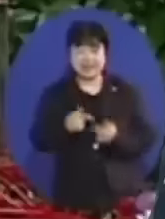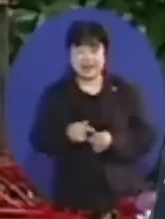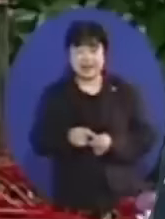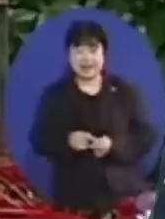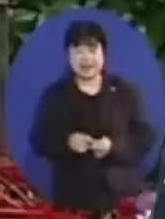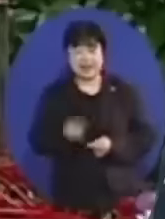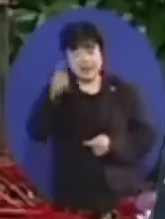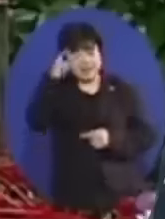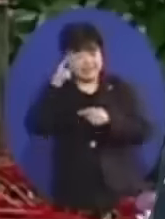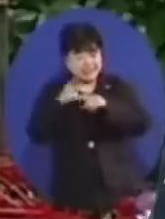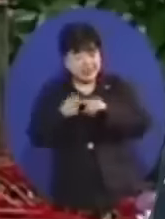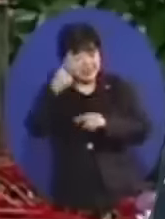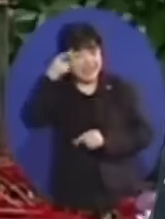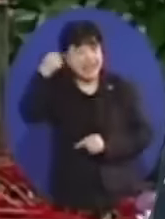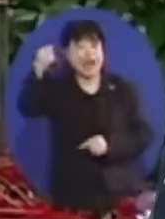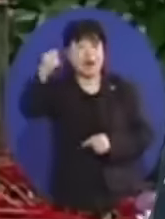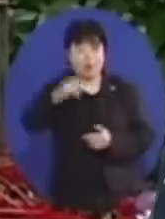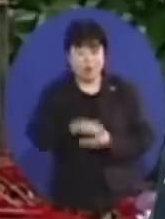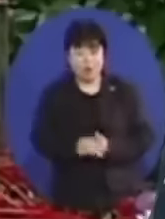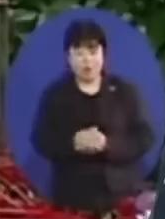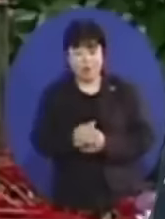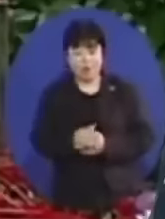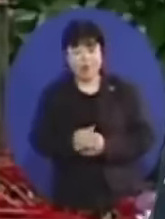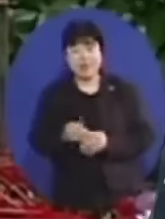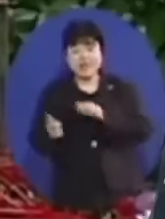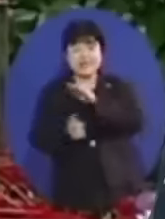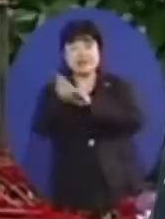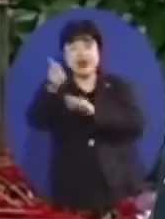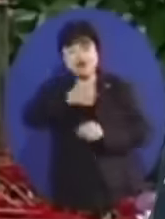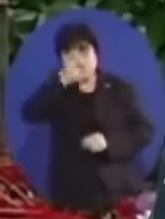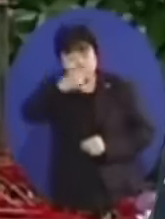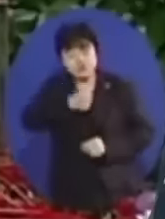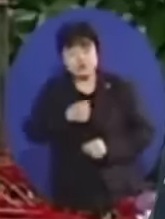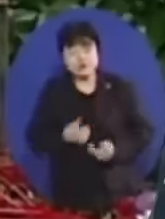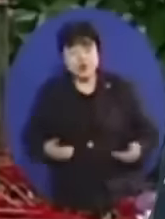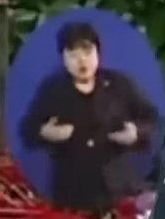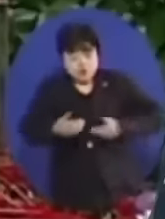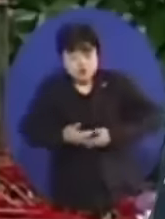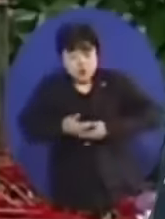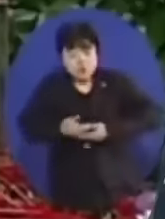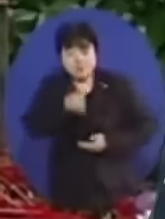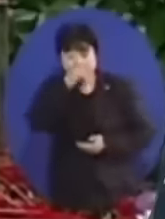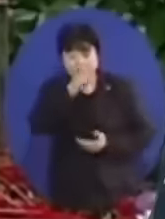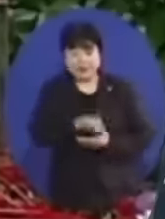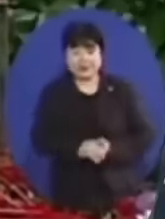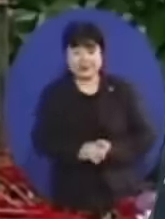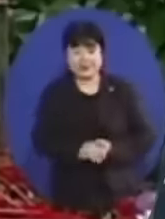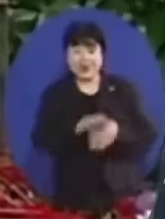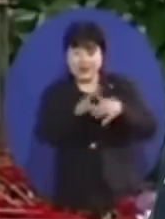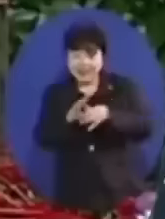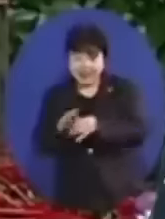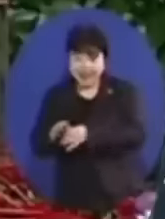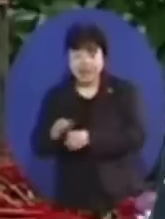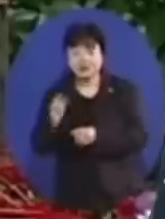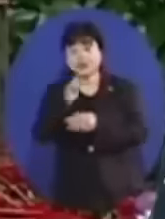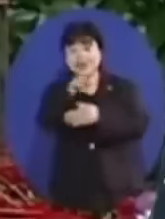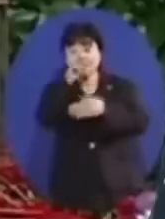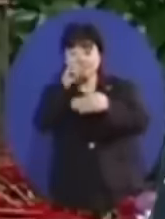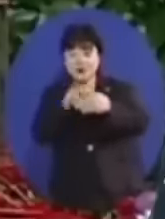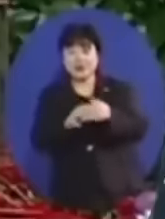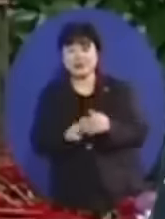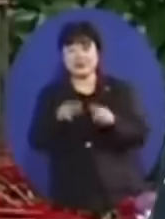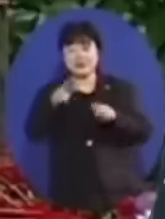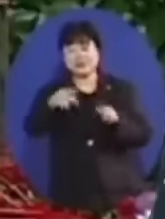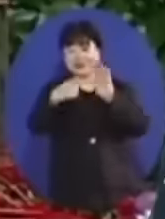긍정적인 생각을 하며 희망찬 꿈을 품고 있으면 끊임없이 우리의 삶 속에서